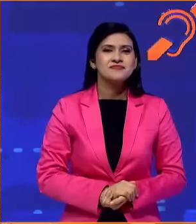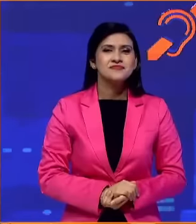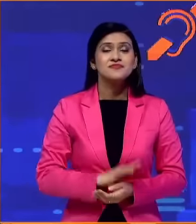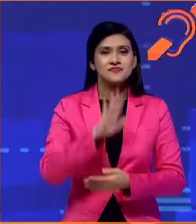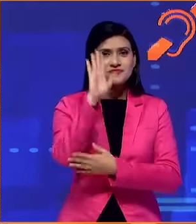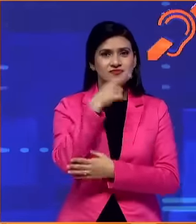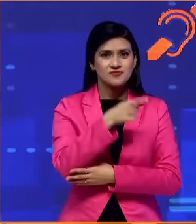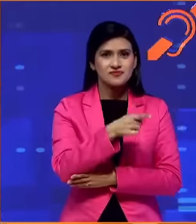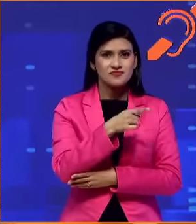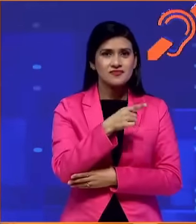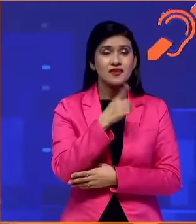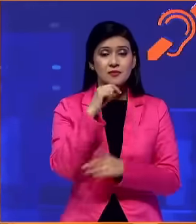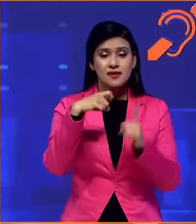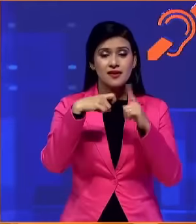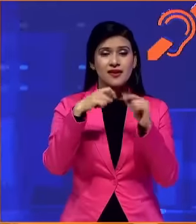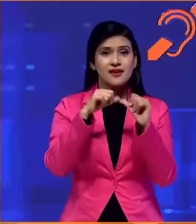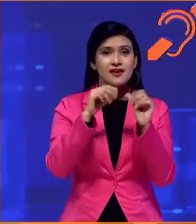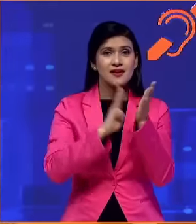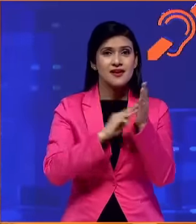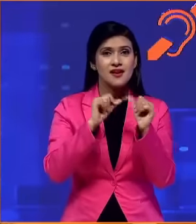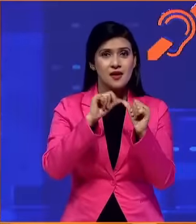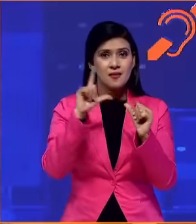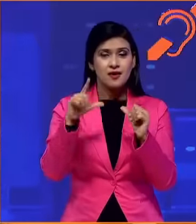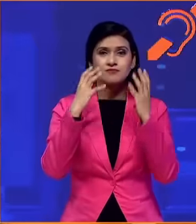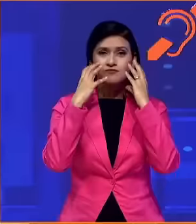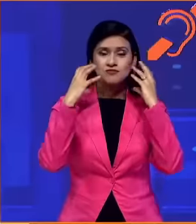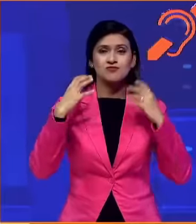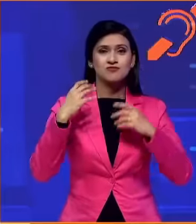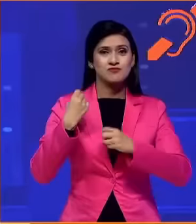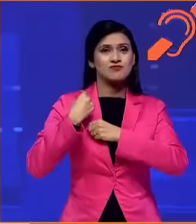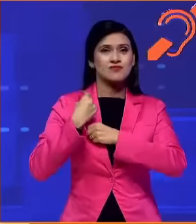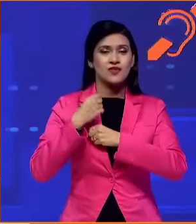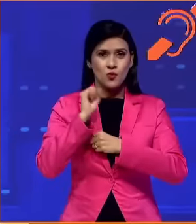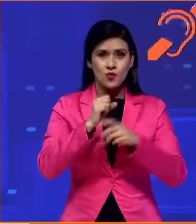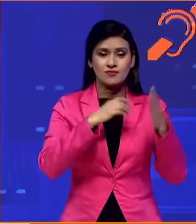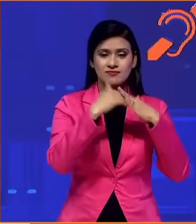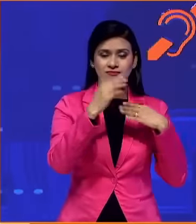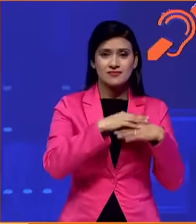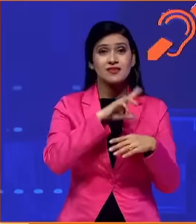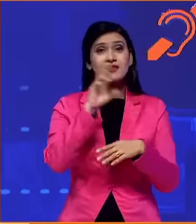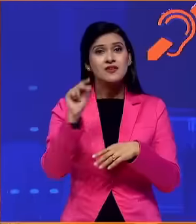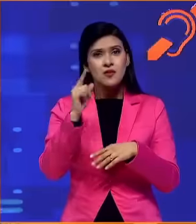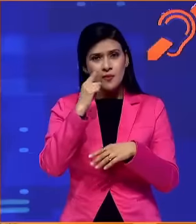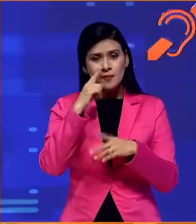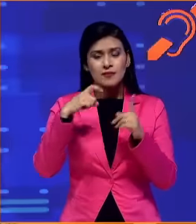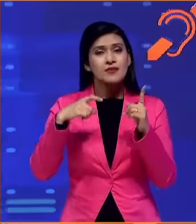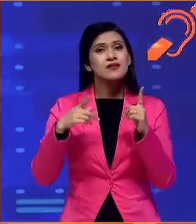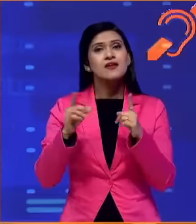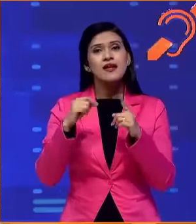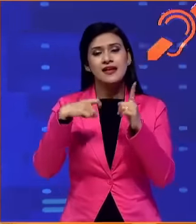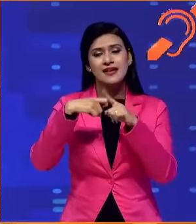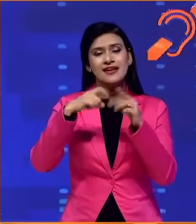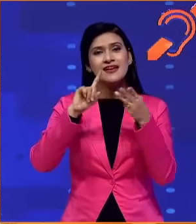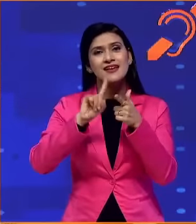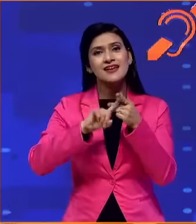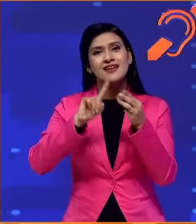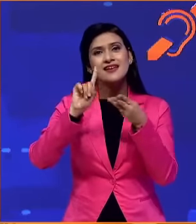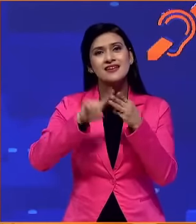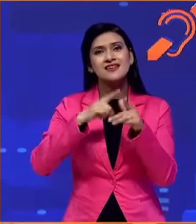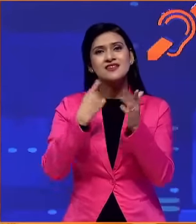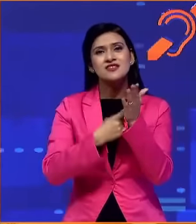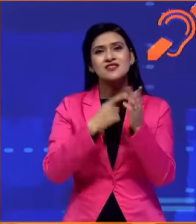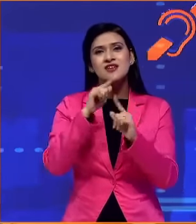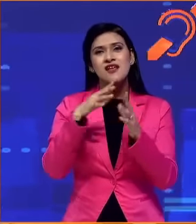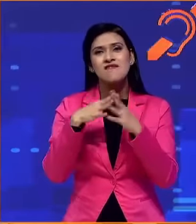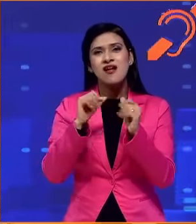जीनेबजरंगबलीकीप्रतिमा बनवाई।सिद्धारमैयाने राममंदिरकानिर्माणकरवायाऔरकेजरीवालजी हनुमानचालीसाकेपाठकाआयोजनकररहेहैं। क्या